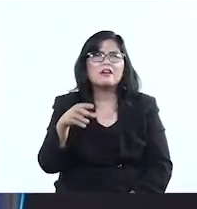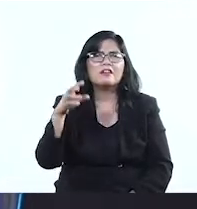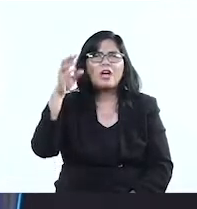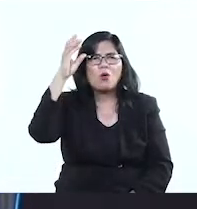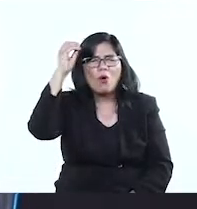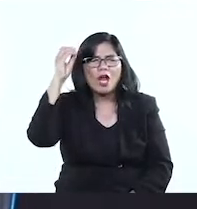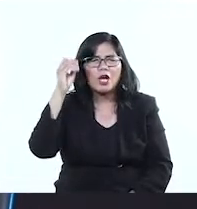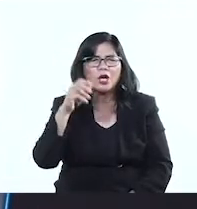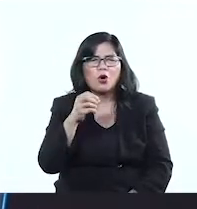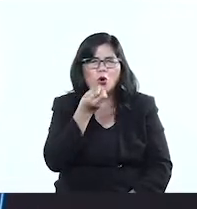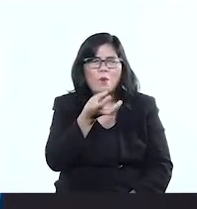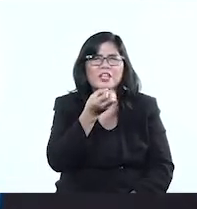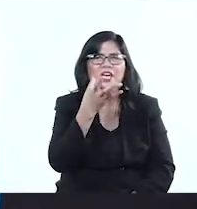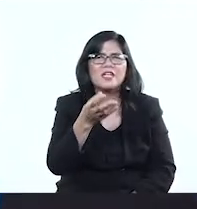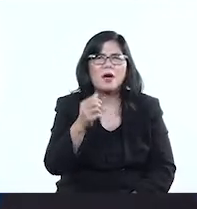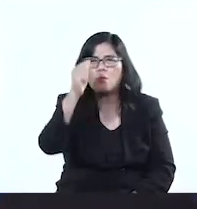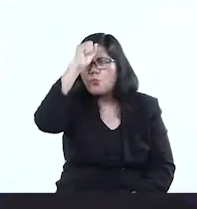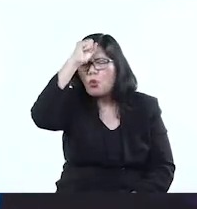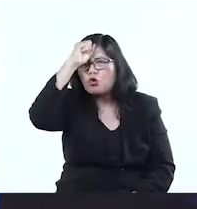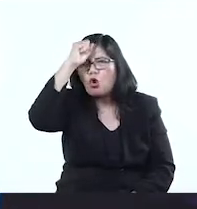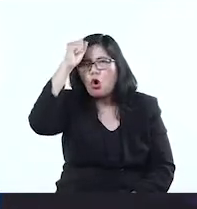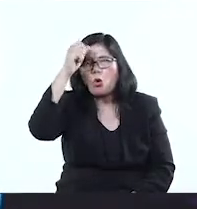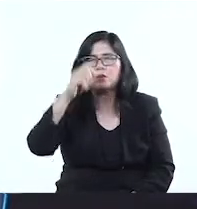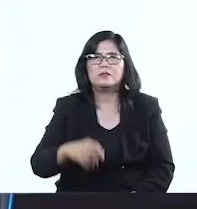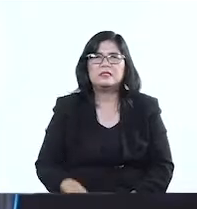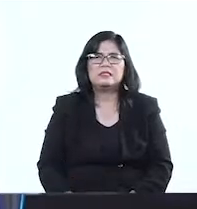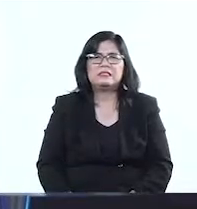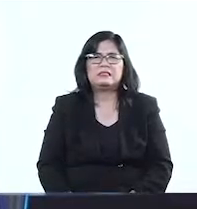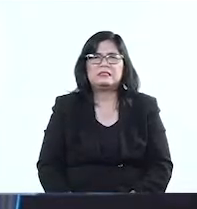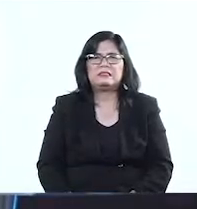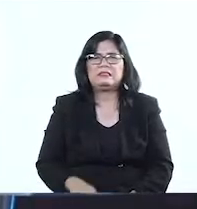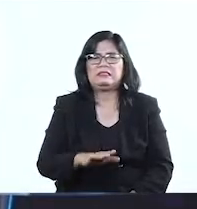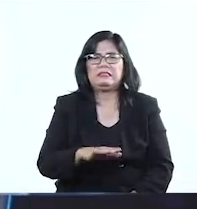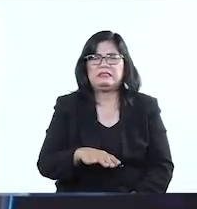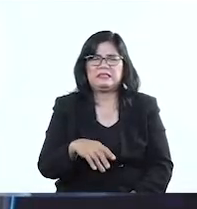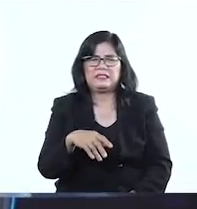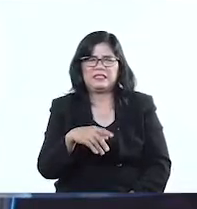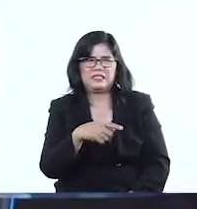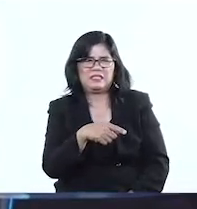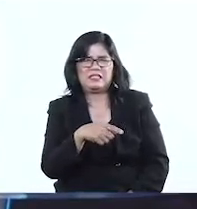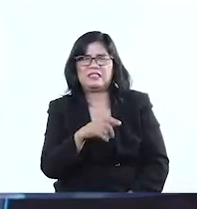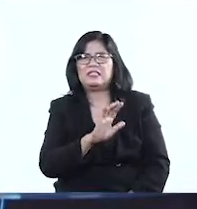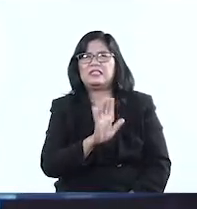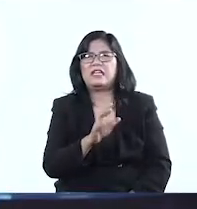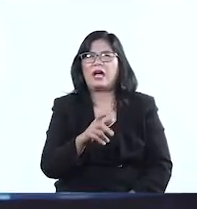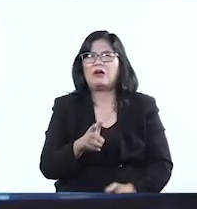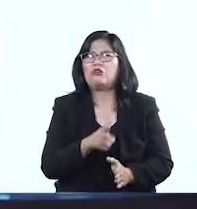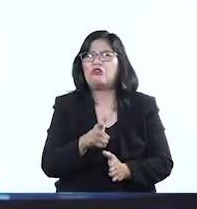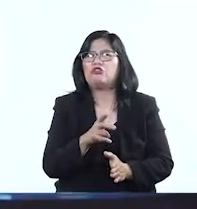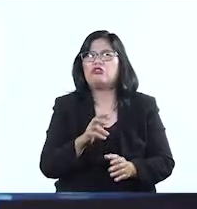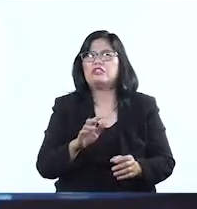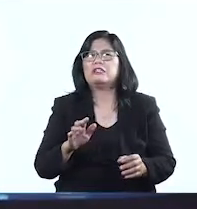bodoh gitu komentarnya bener komentar yang gimana ya cetek gitu-gituin ketahuan enggak nonton terus darah